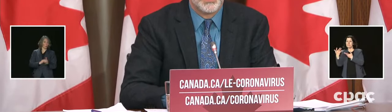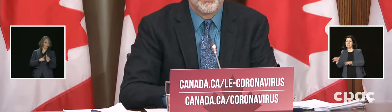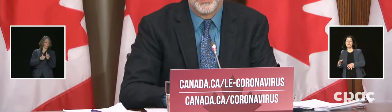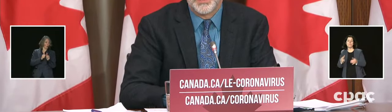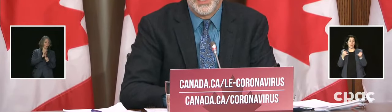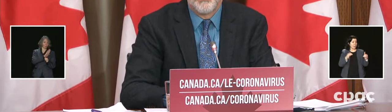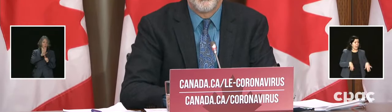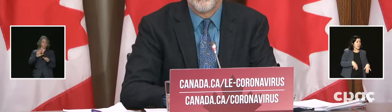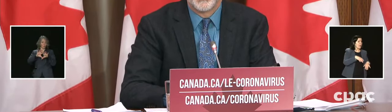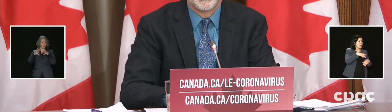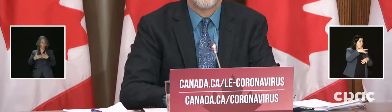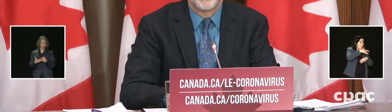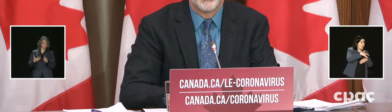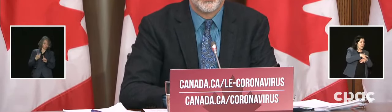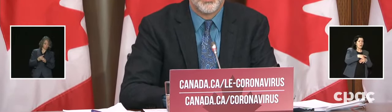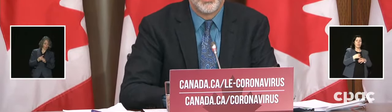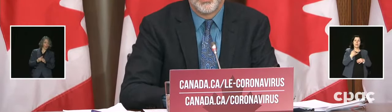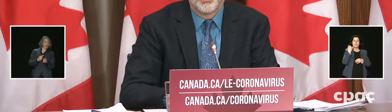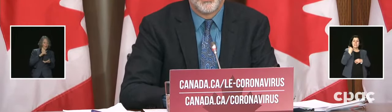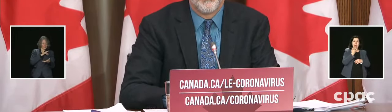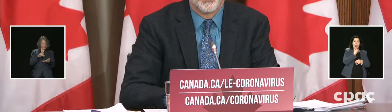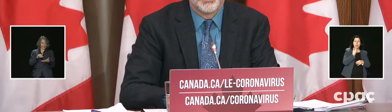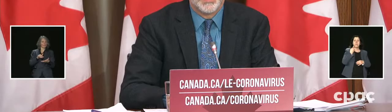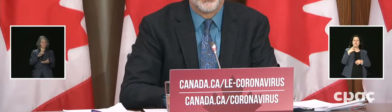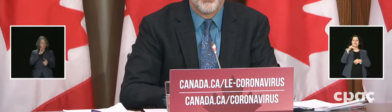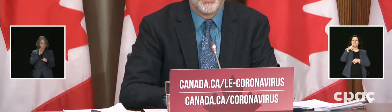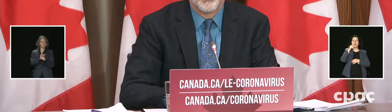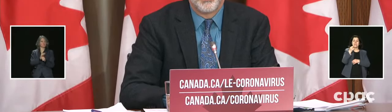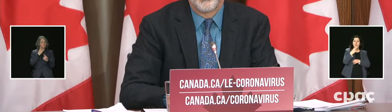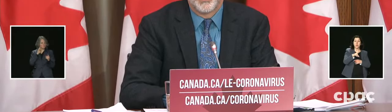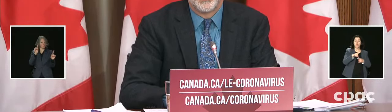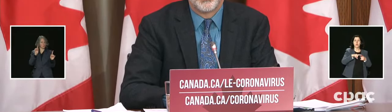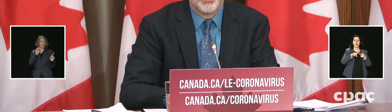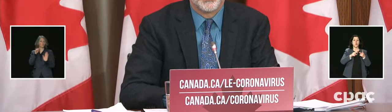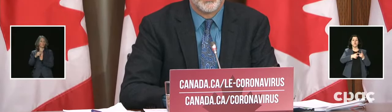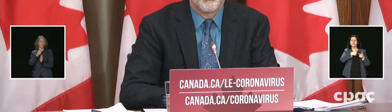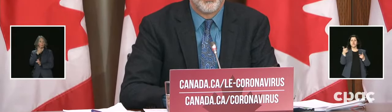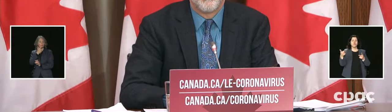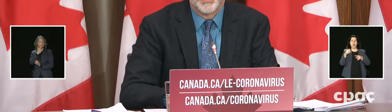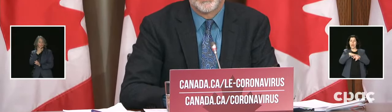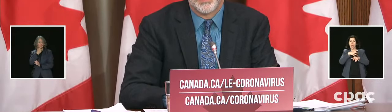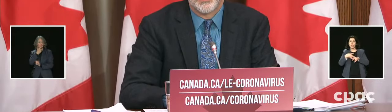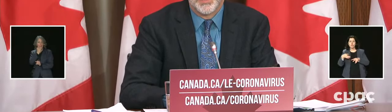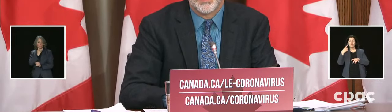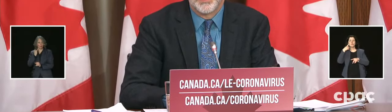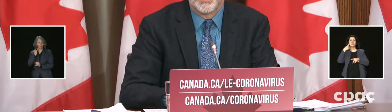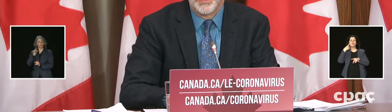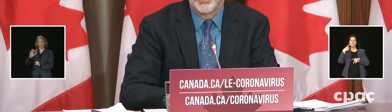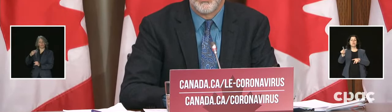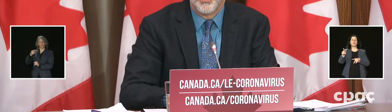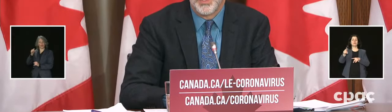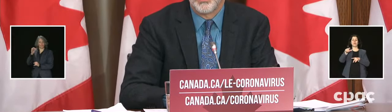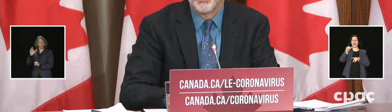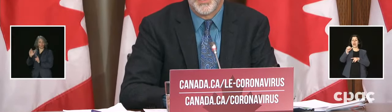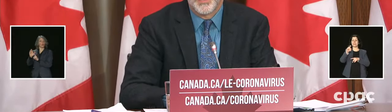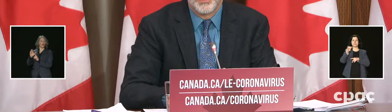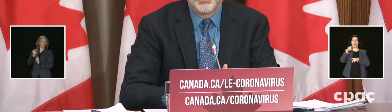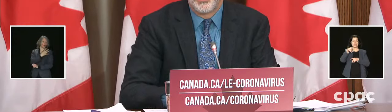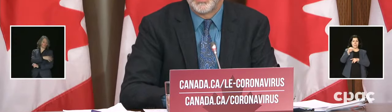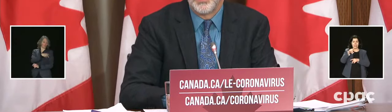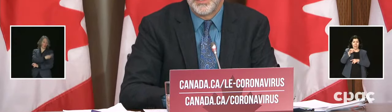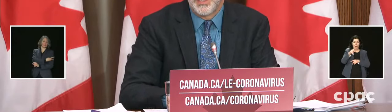fond, que ce soit en Israël pour le vaccin de Pfizer, que ce soit en Écosse pour le vaccin d'AstraZeneca ou en